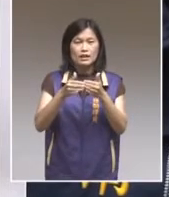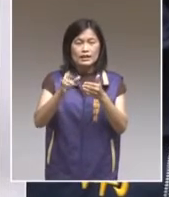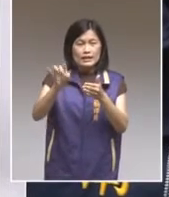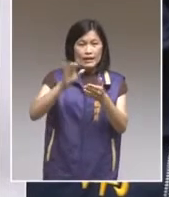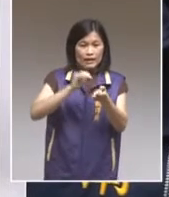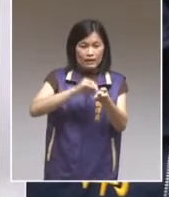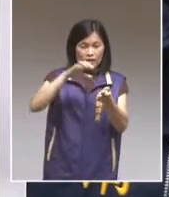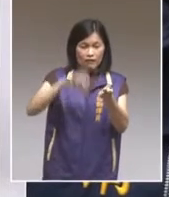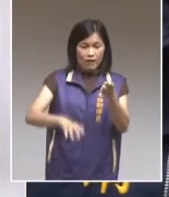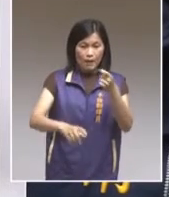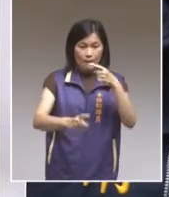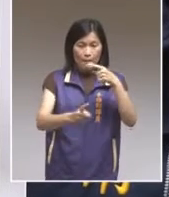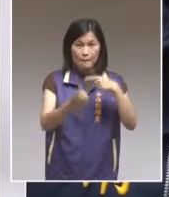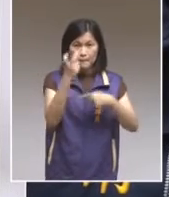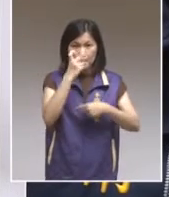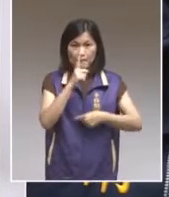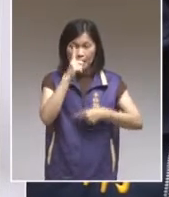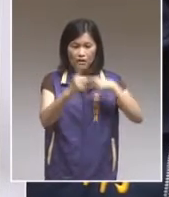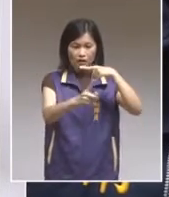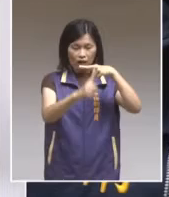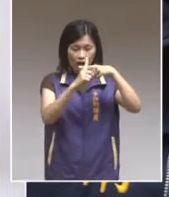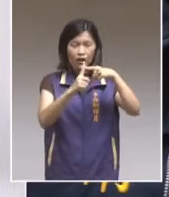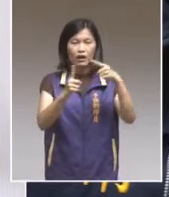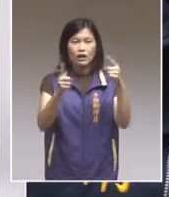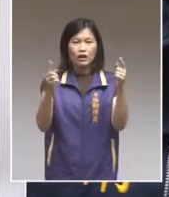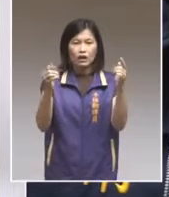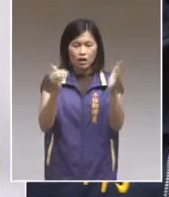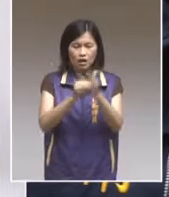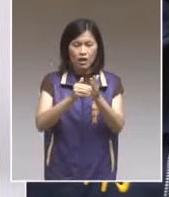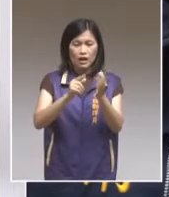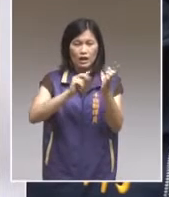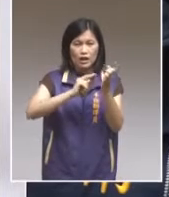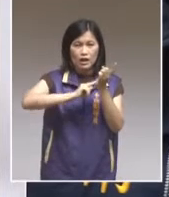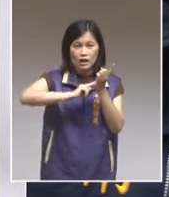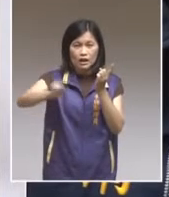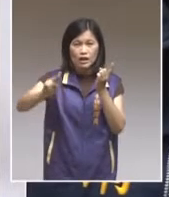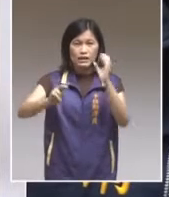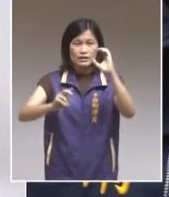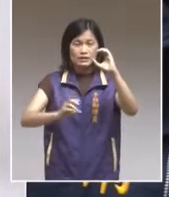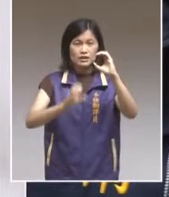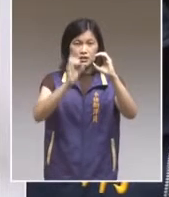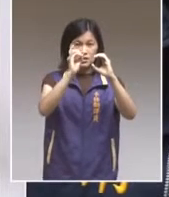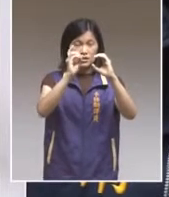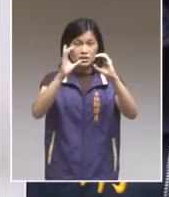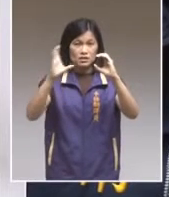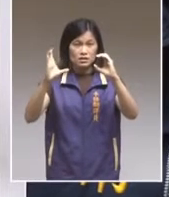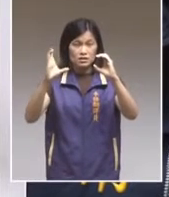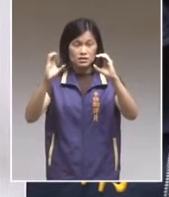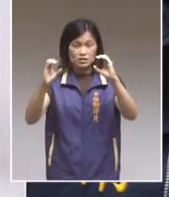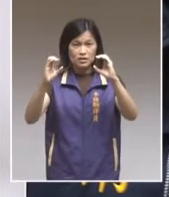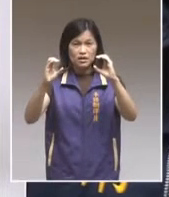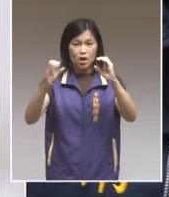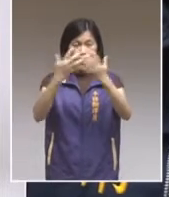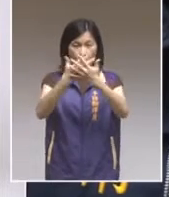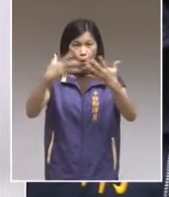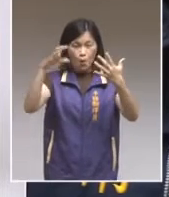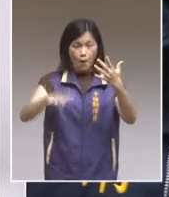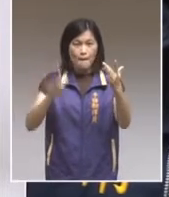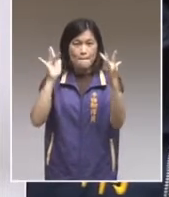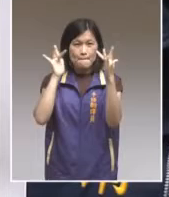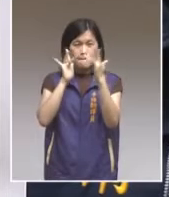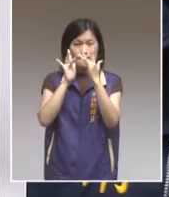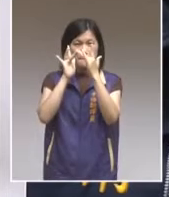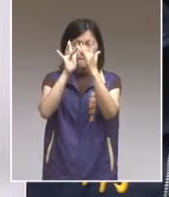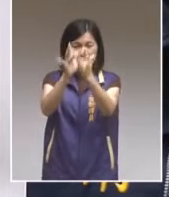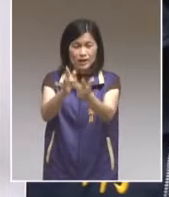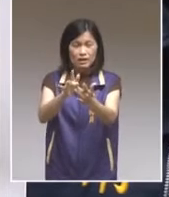验阳性确诊之后的这样的简讯，那有这样有 CDC 网站的一个连结，那连结之后，